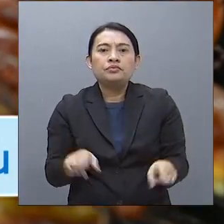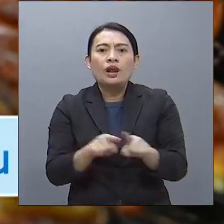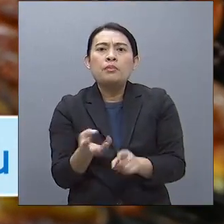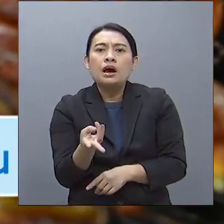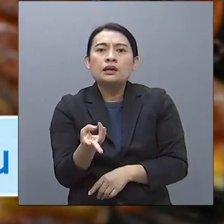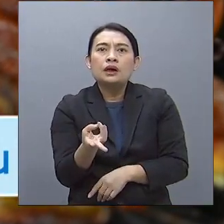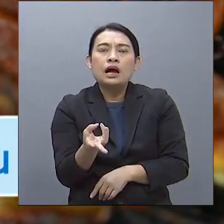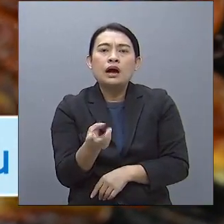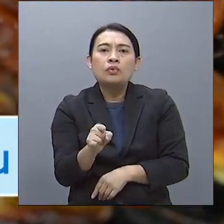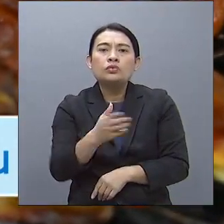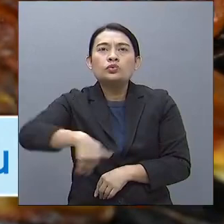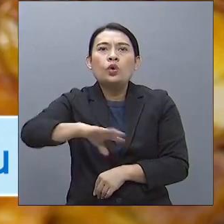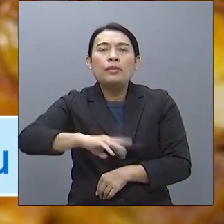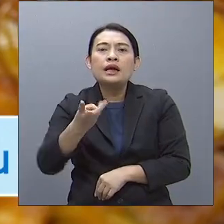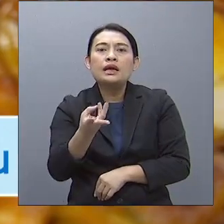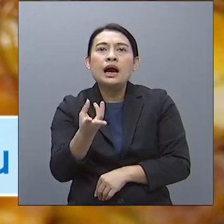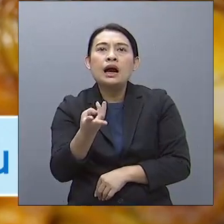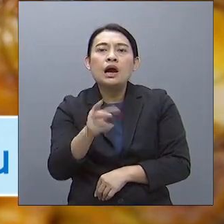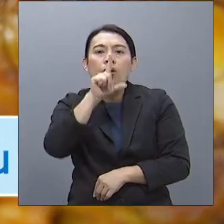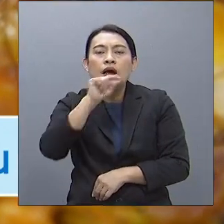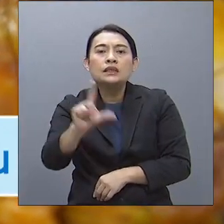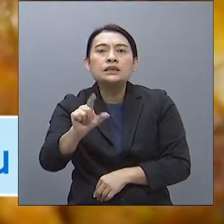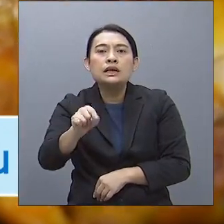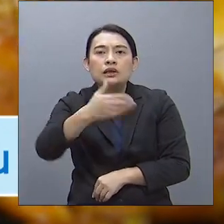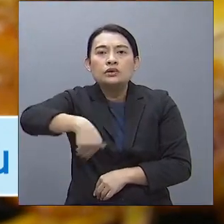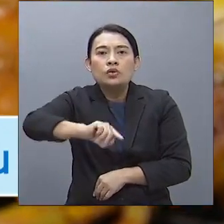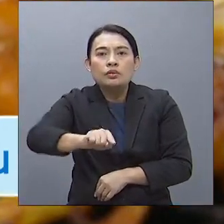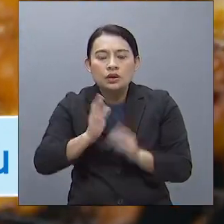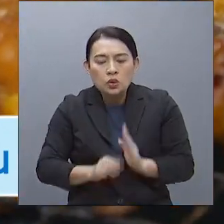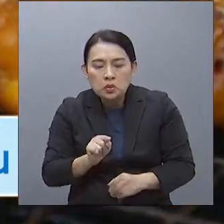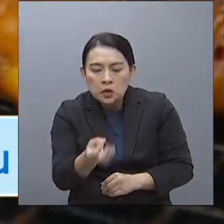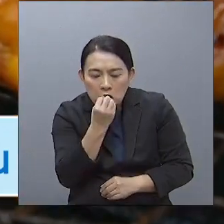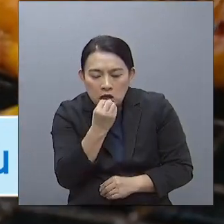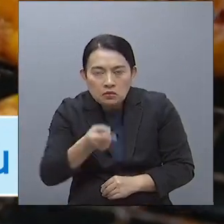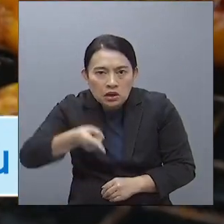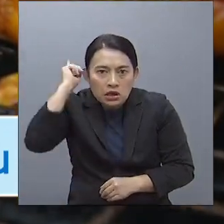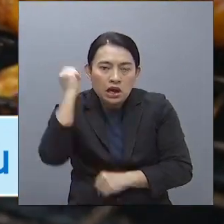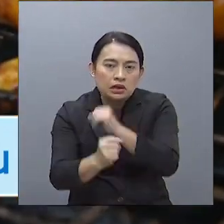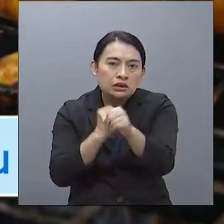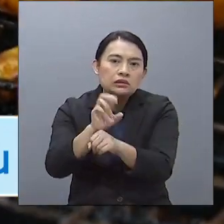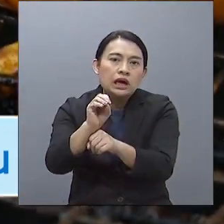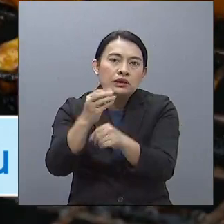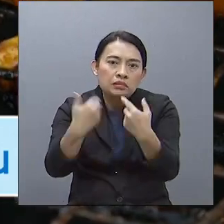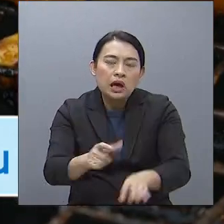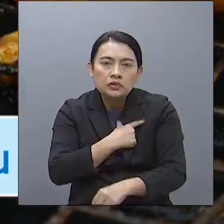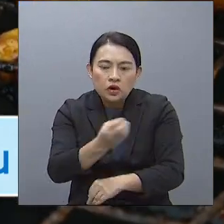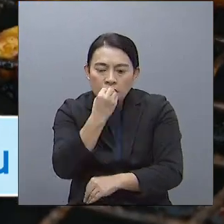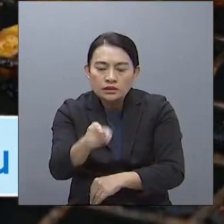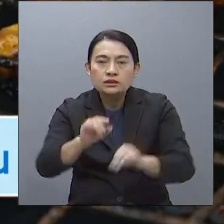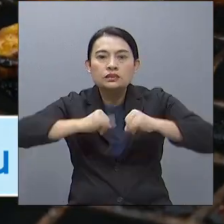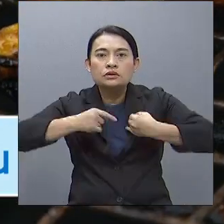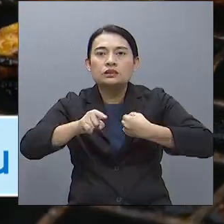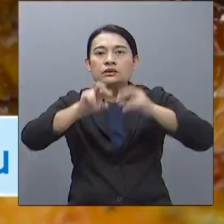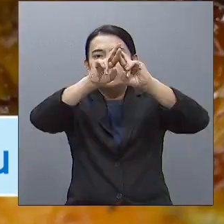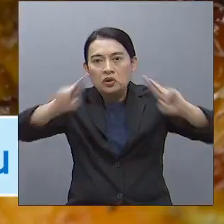ไปเนาะแต่รสชาติที่นี่เขาเป็นที่ล่ำลือคุณผู้ชมจนลูกค้าติดใจกินกันมายาวนานกว่า50ปีครับเจ้าของร้านคือคุณแสง